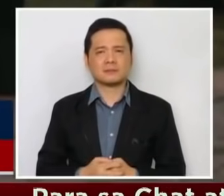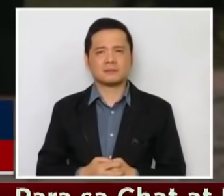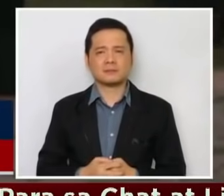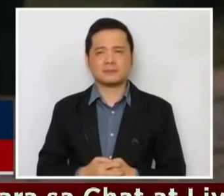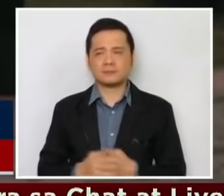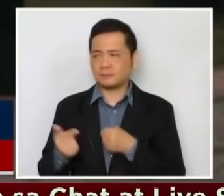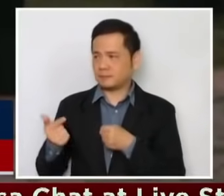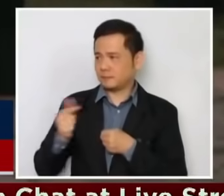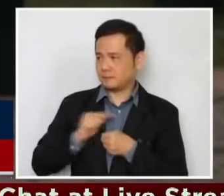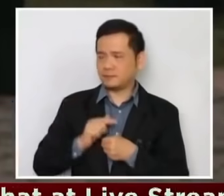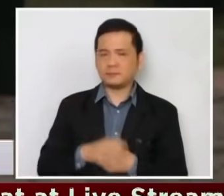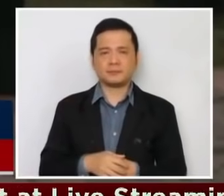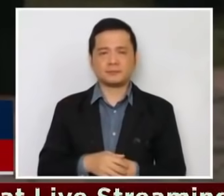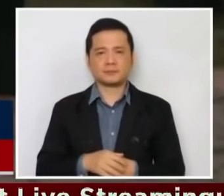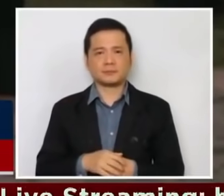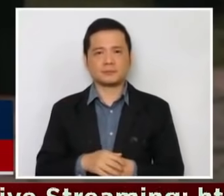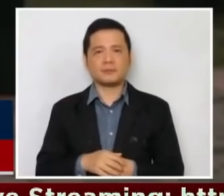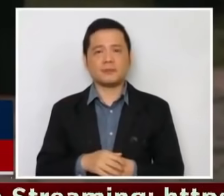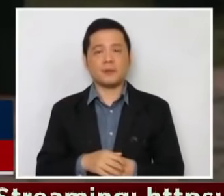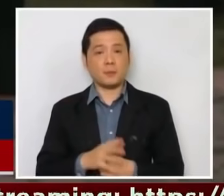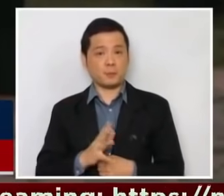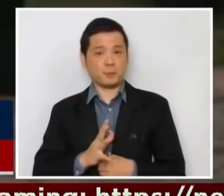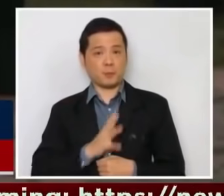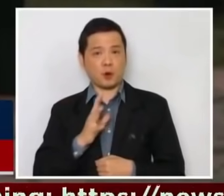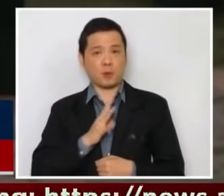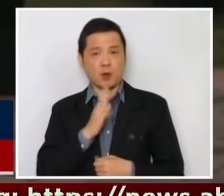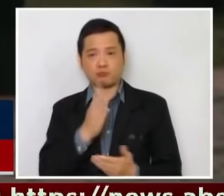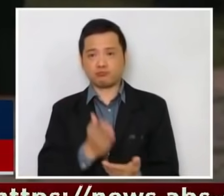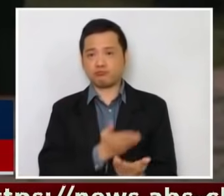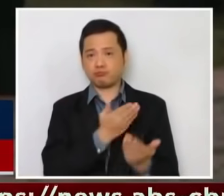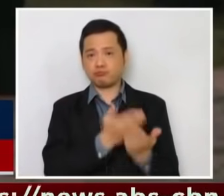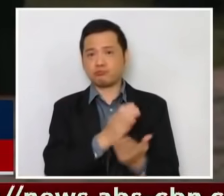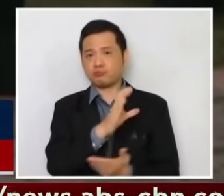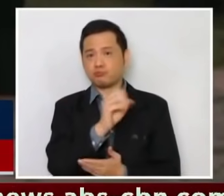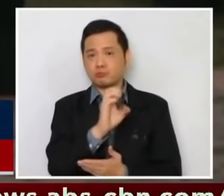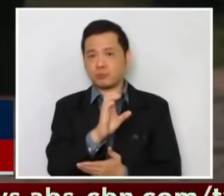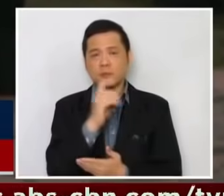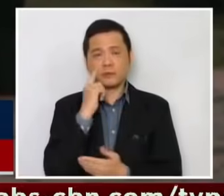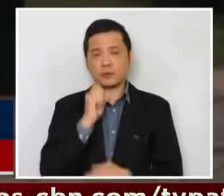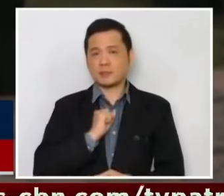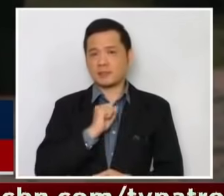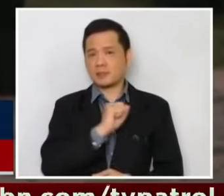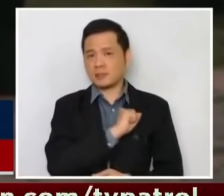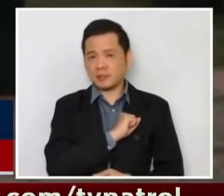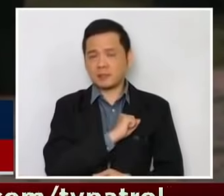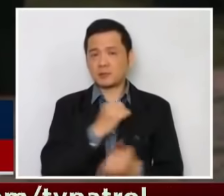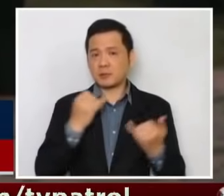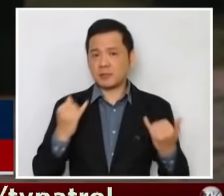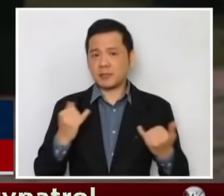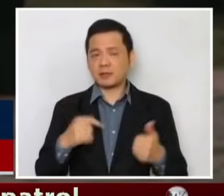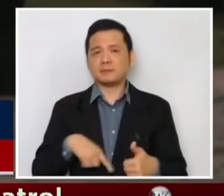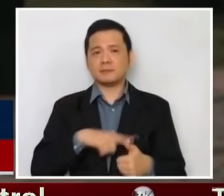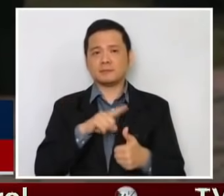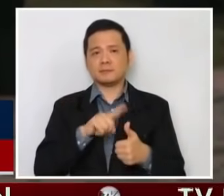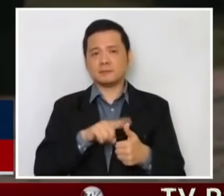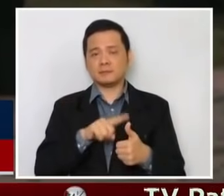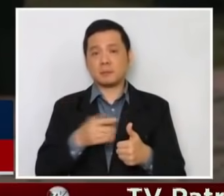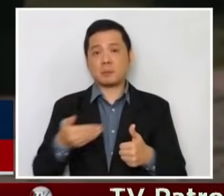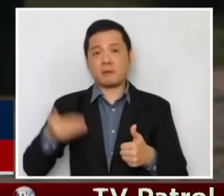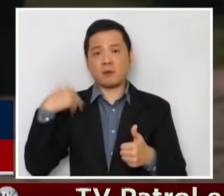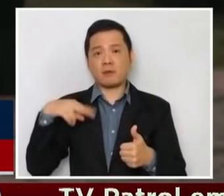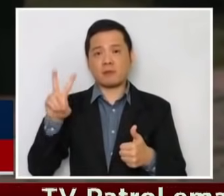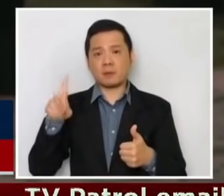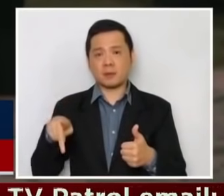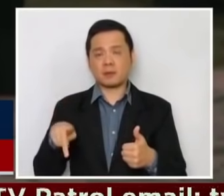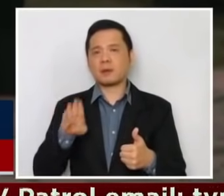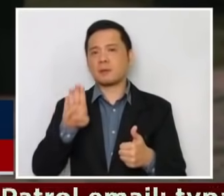Bernadette, kasama sa formal ng naghain ng kandidatura sa pagkasenador, sa araw na ito si dating Vice President